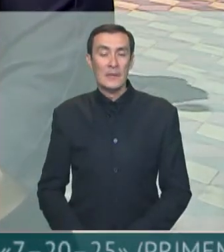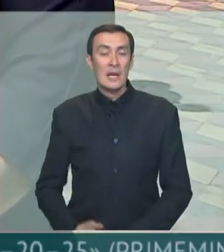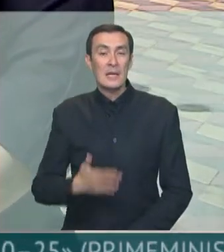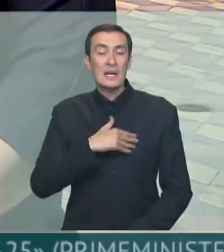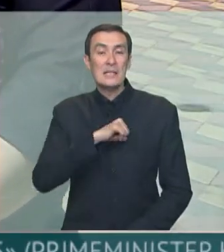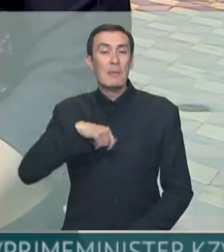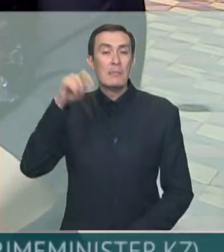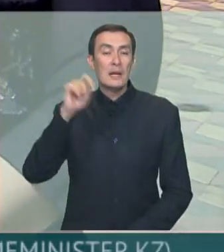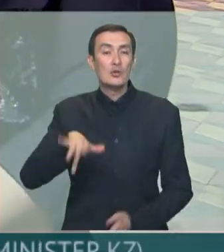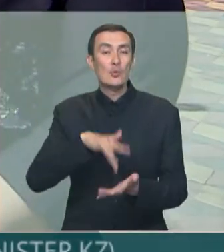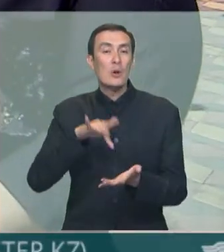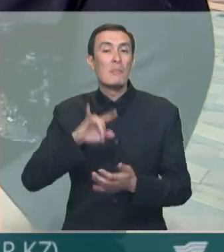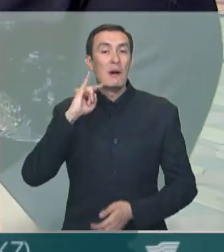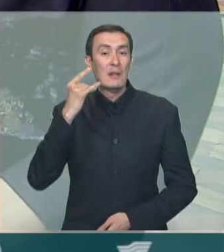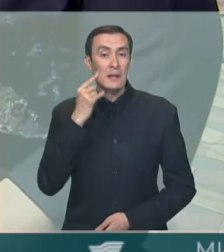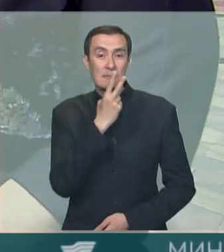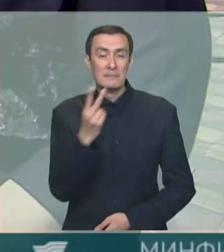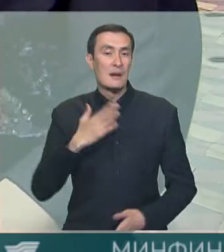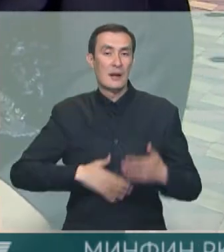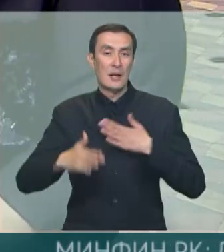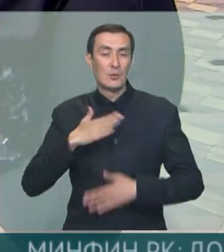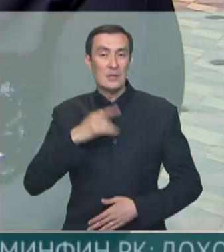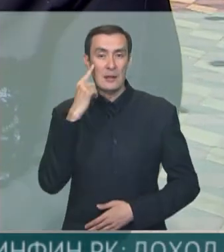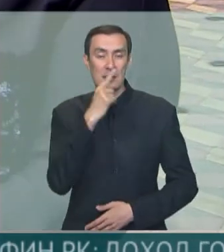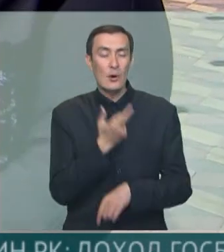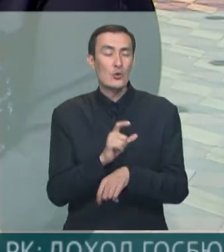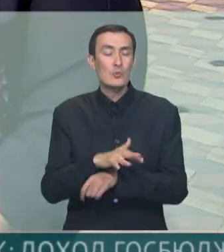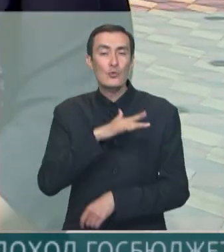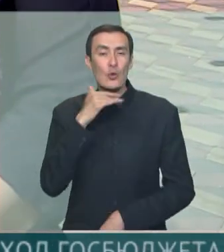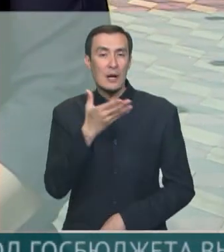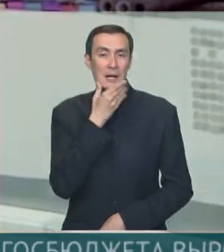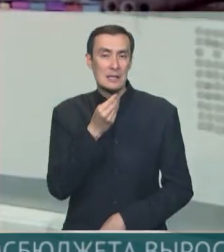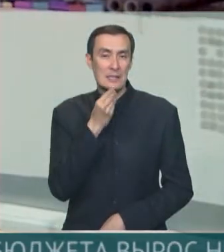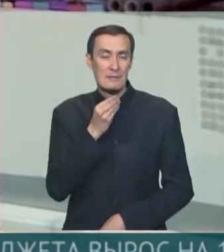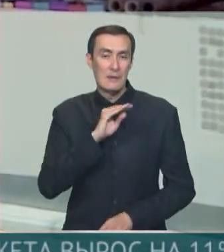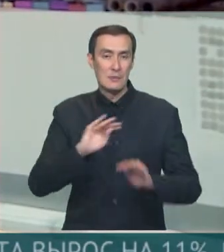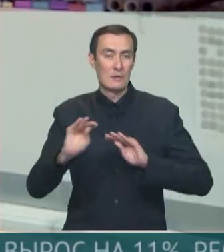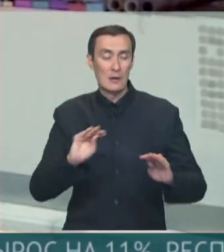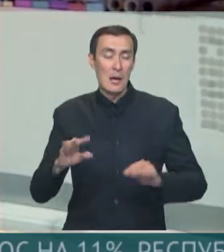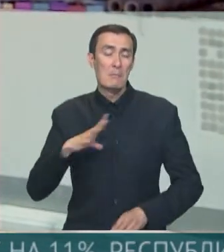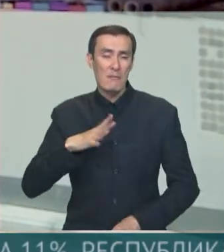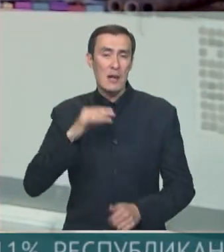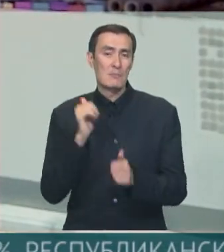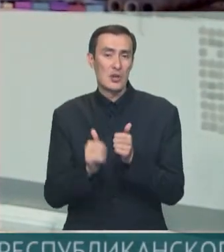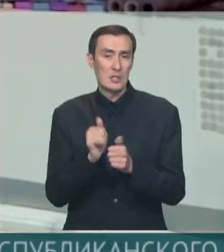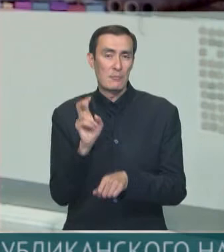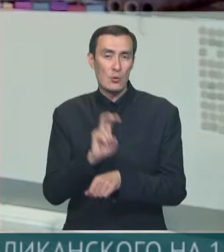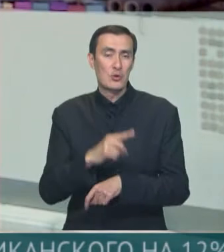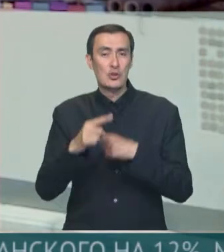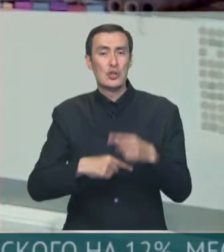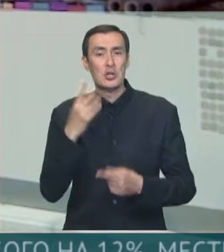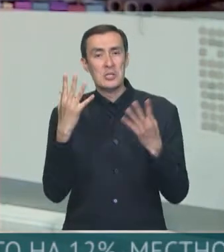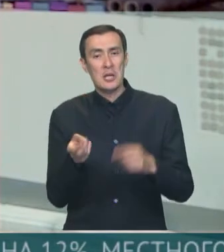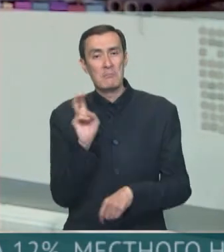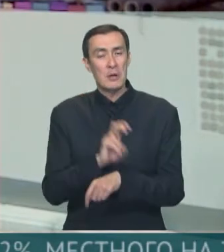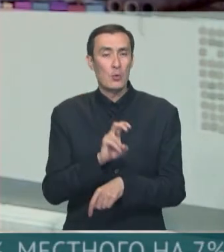Я приехала из Павлодара, радуются глаза, есть очень много красивых вещей. Ну, бываем часто, буквально через день,